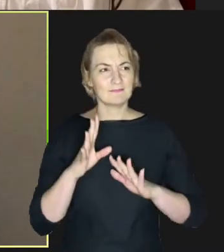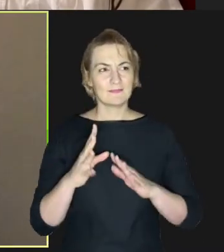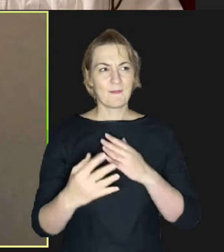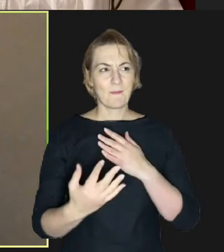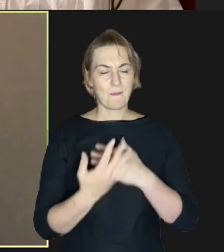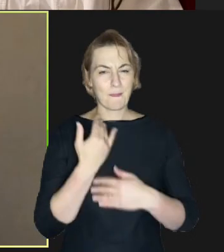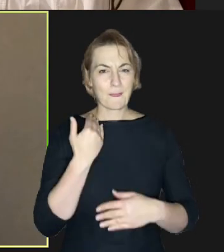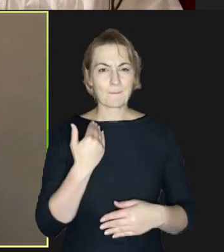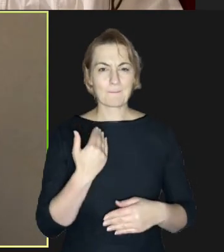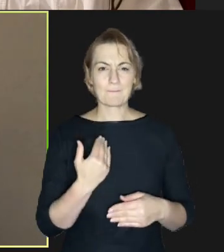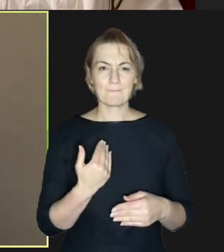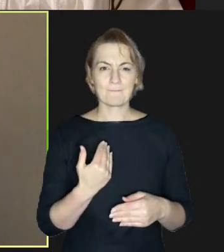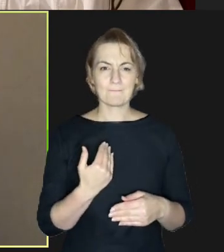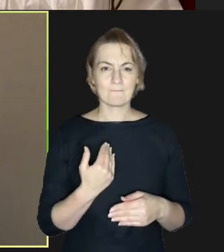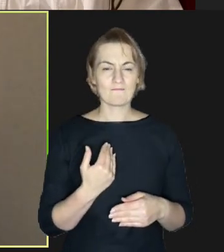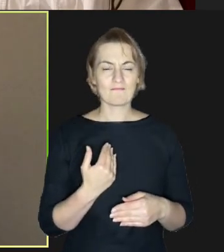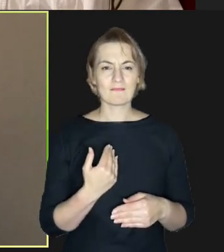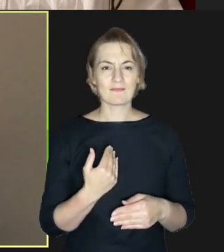prawda,